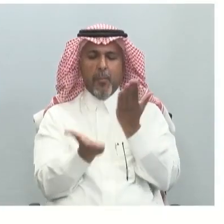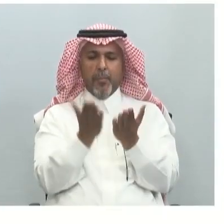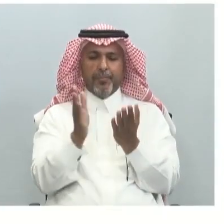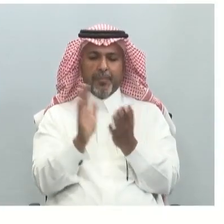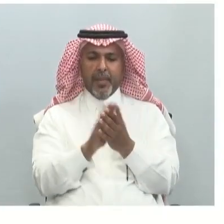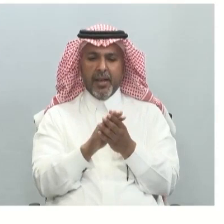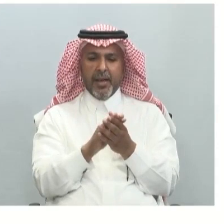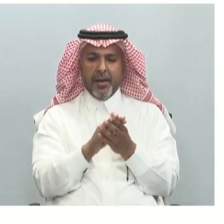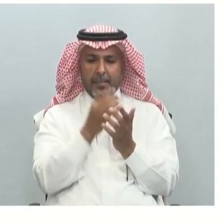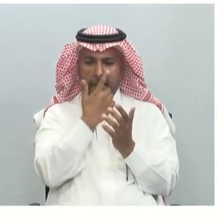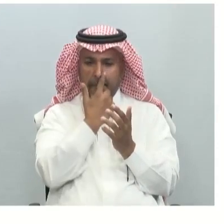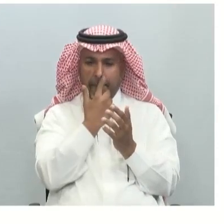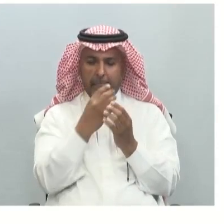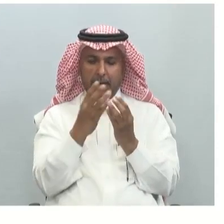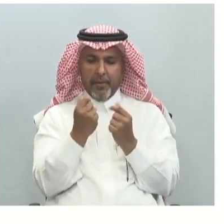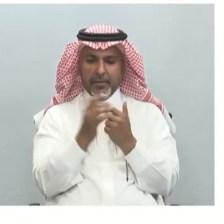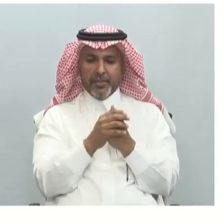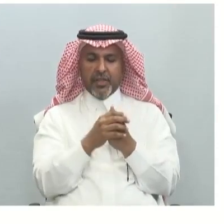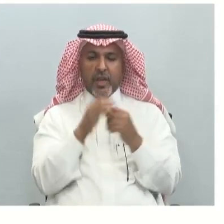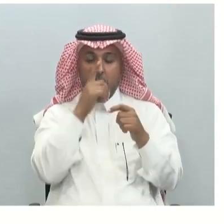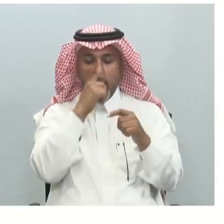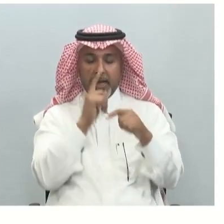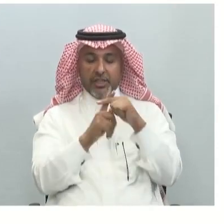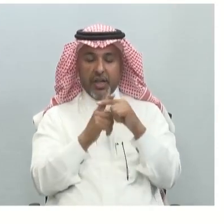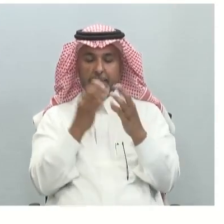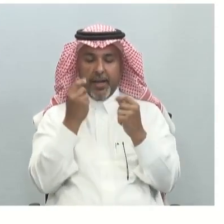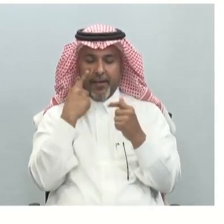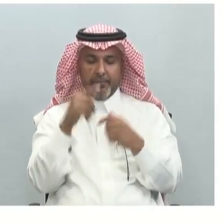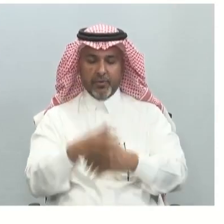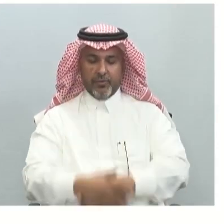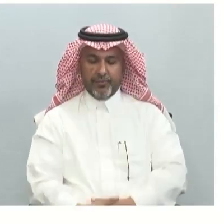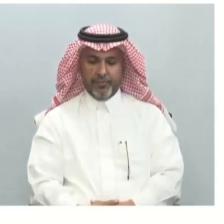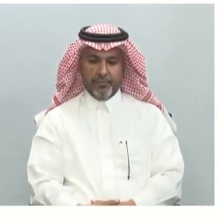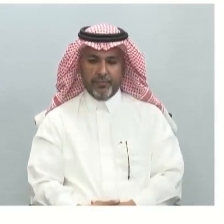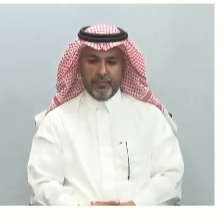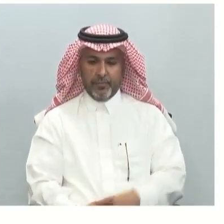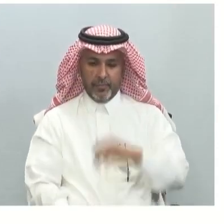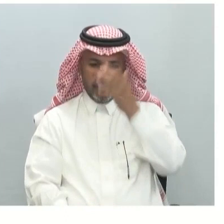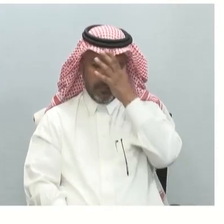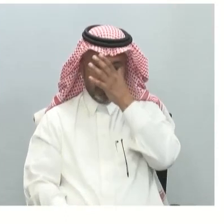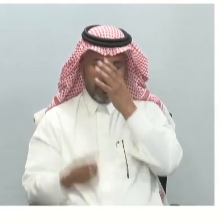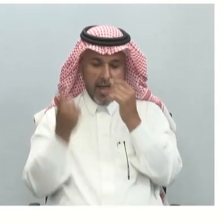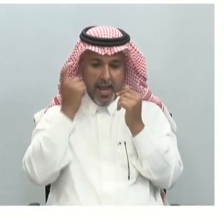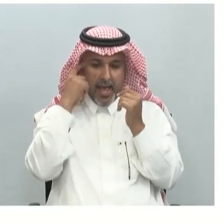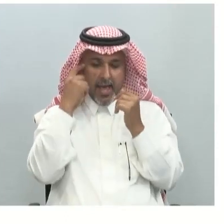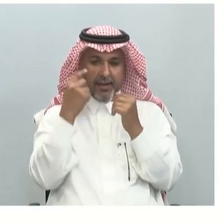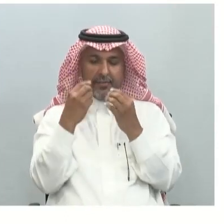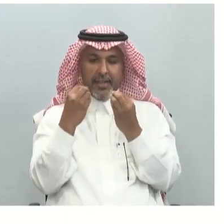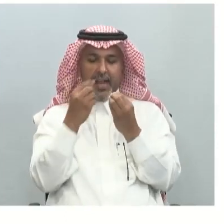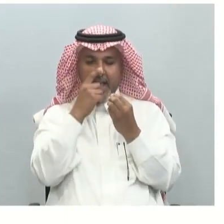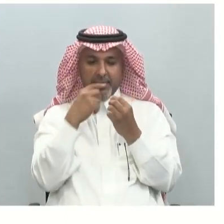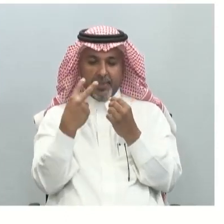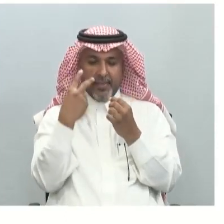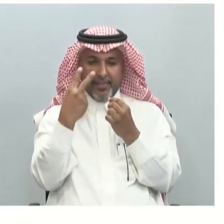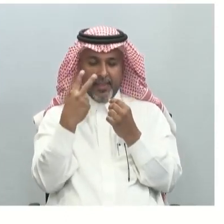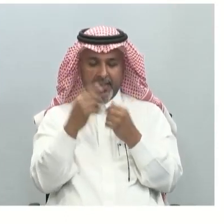اكتب عدد الاشخاص الباقين على صوره جمع ممتاز الان طبعا نحن نعرف عشان نعرف عدد الباقيين